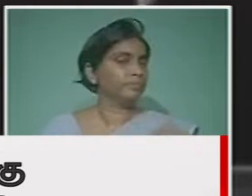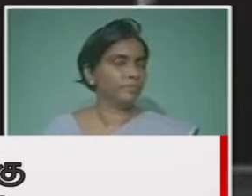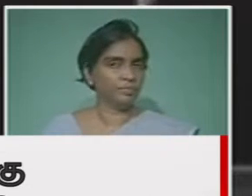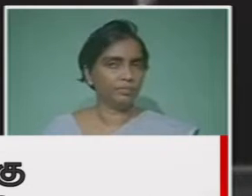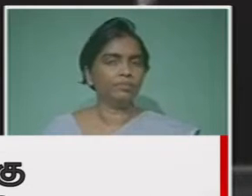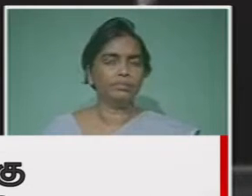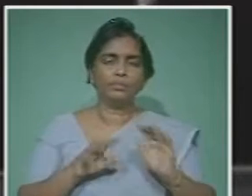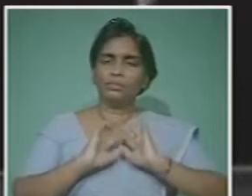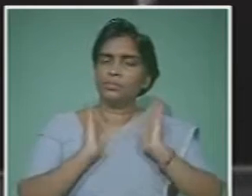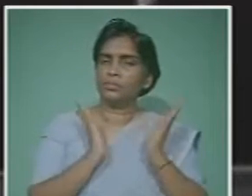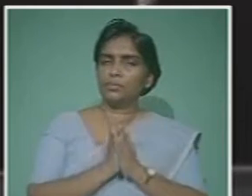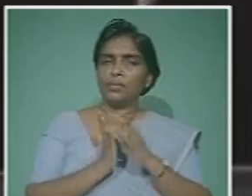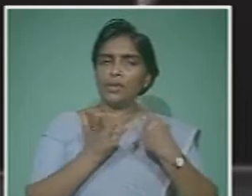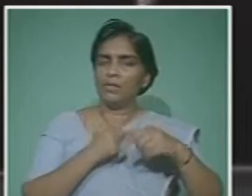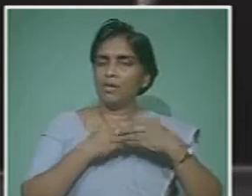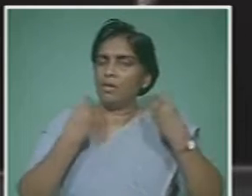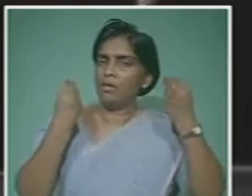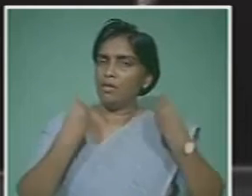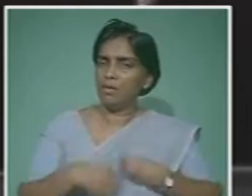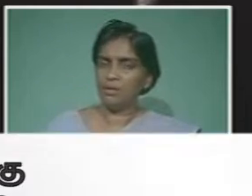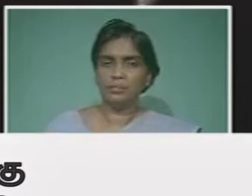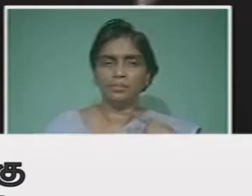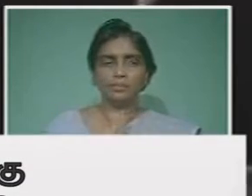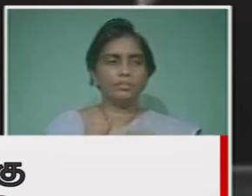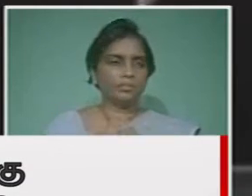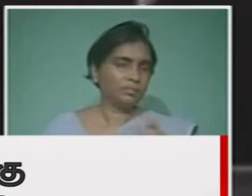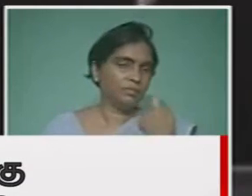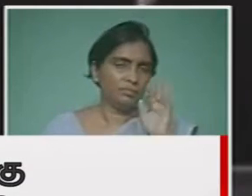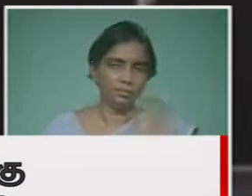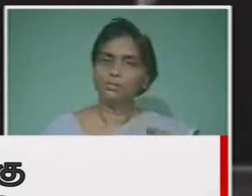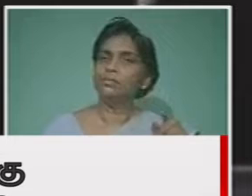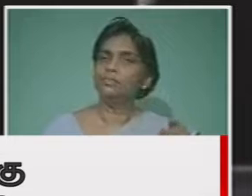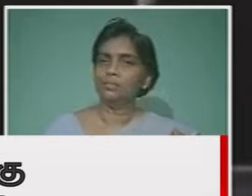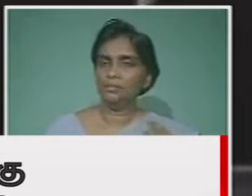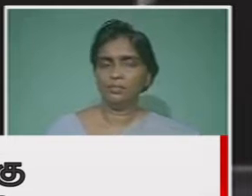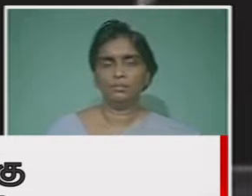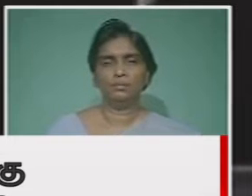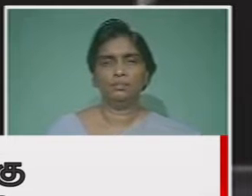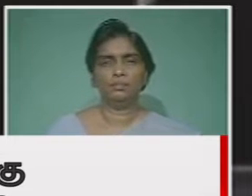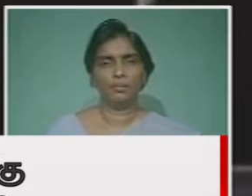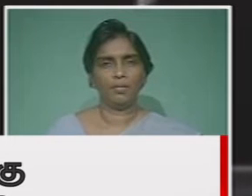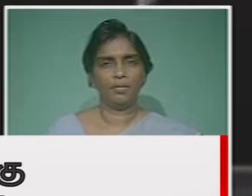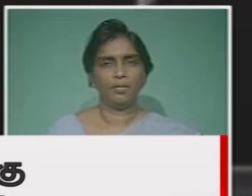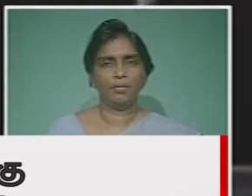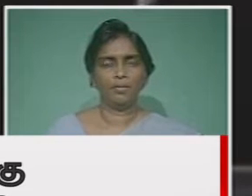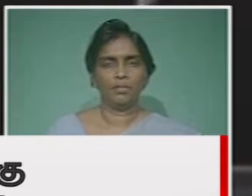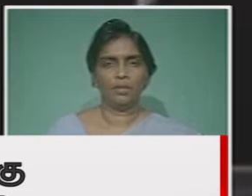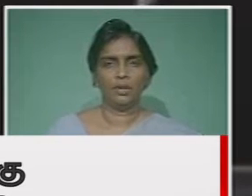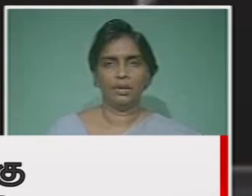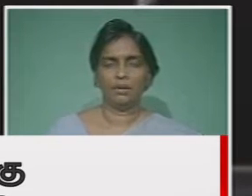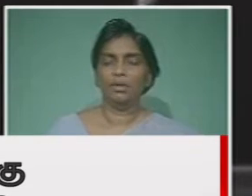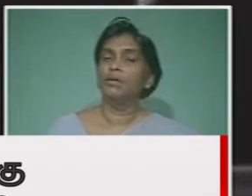மோசமான நிலைக்கு தள்ளப்பட்டிருக்கிறது. எனவே வெட்டு அதிகரிப்பு என்பது ஒரு ஆபத்தை ஏற்படுத்துகிறது. அதே போல